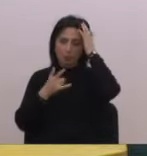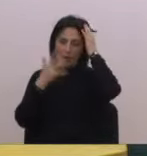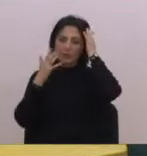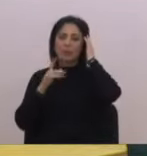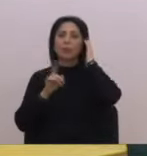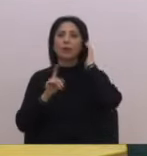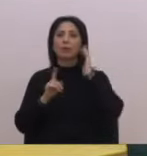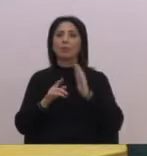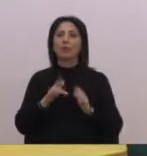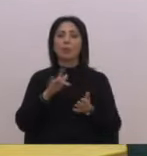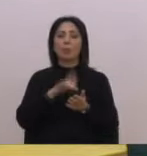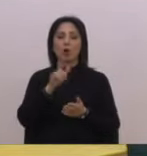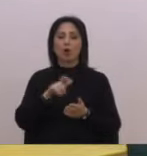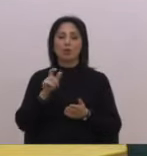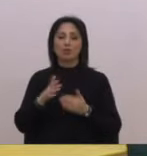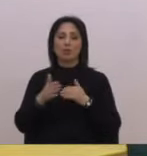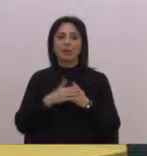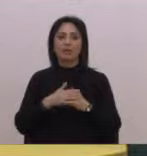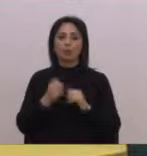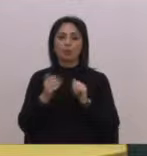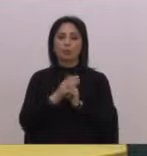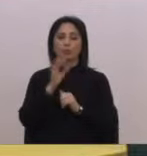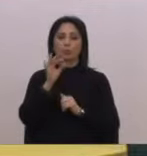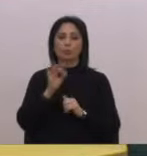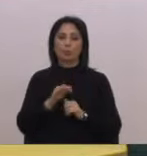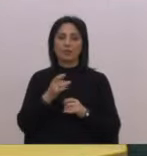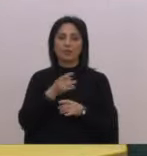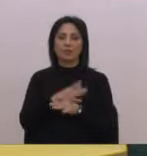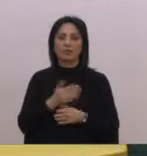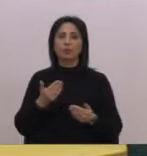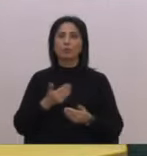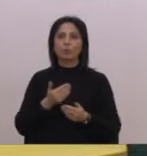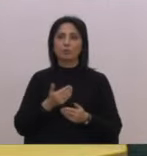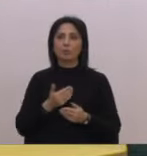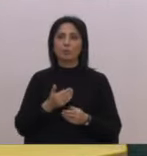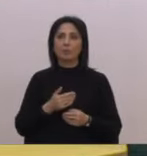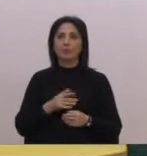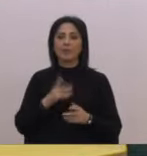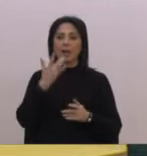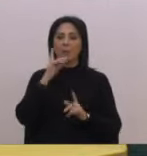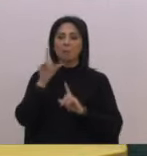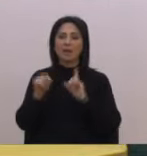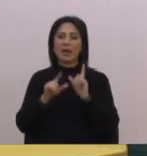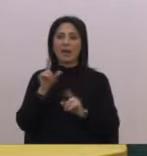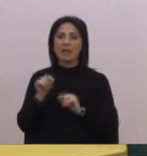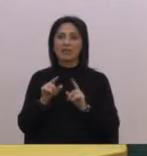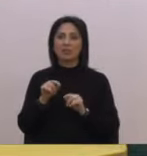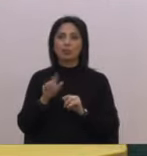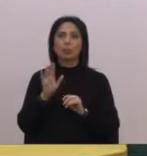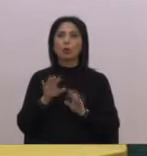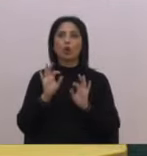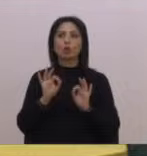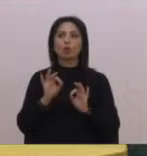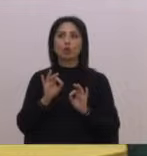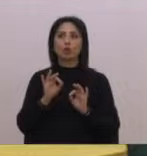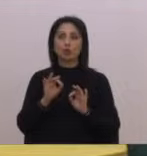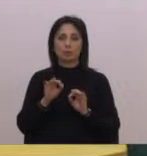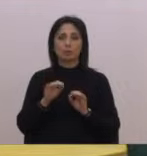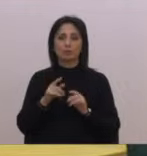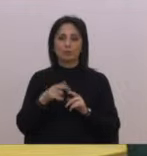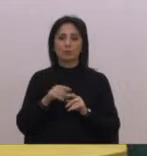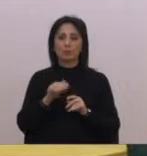რომ მოსახლეობის დაახლოებით 15% სიღარიბეში ცხოვრობს და მიგრაციის, უფრო სწორად ლეგალური